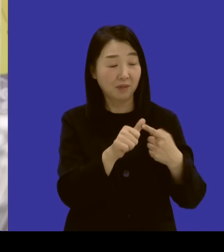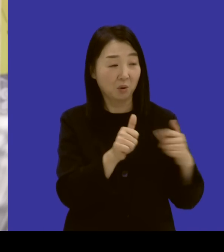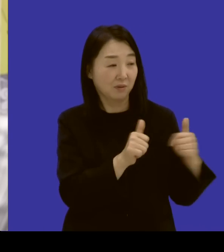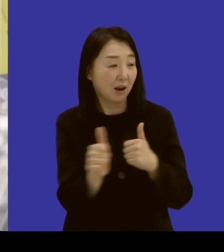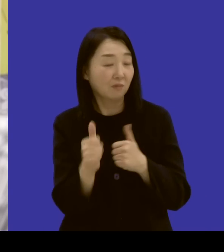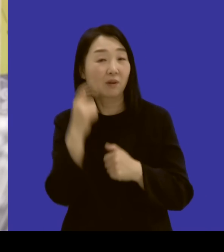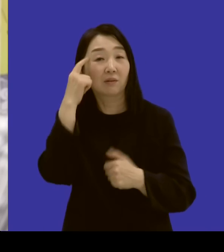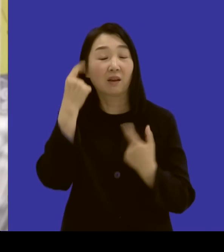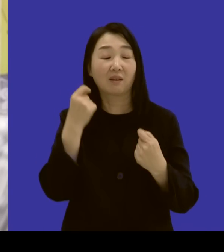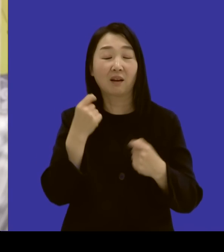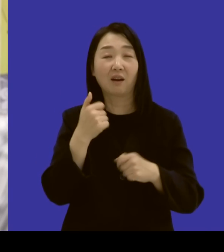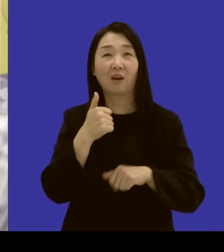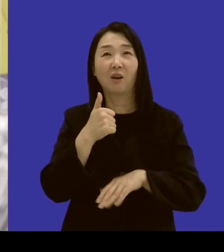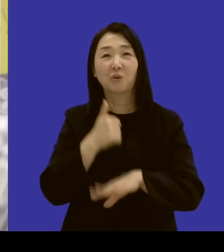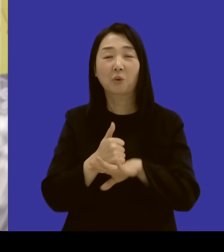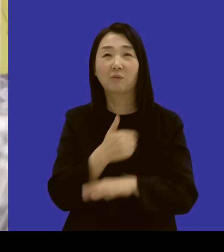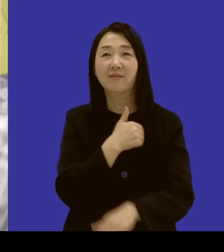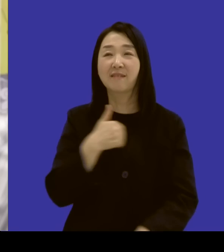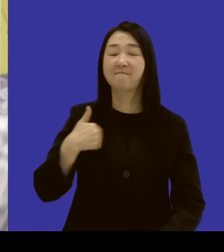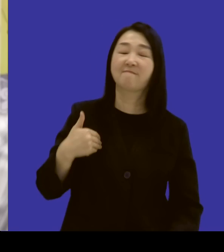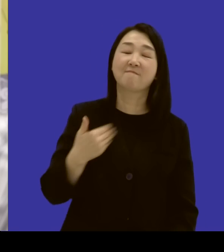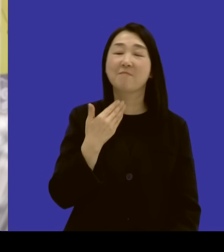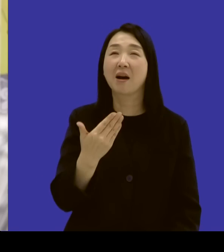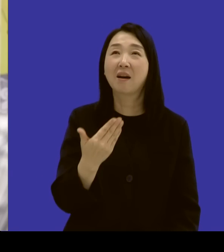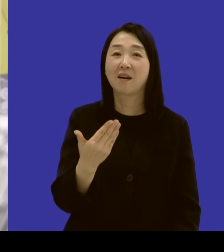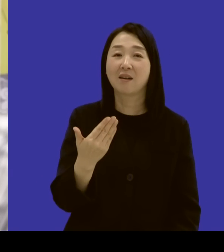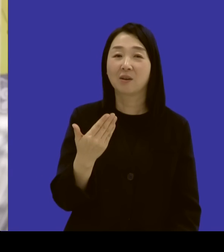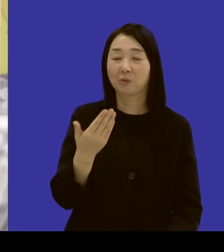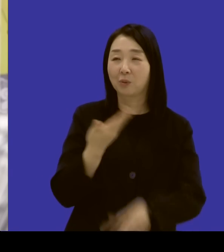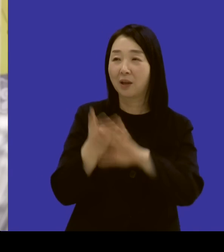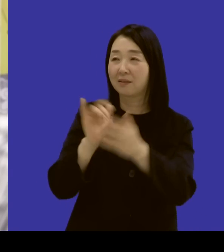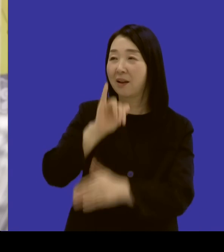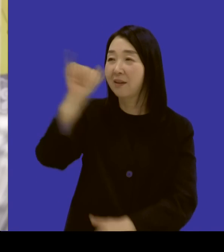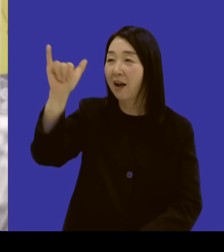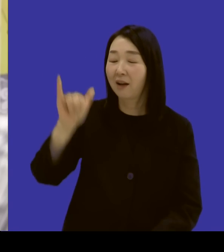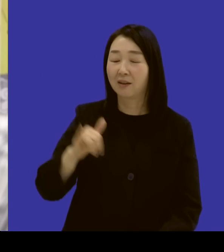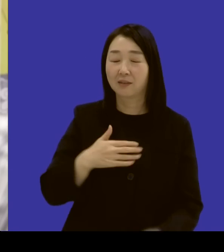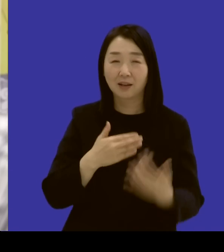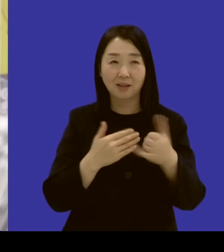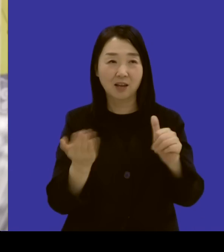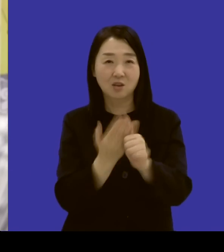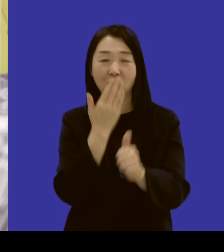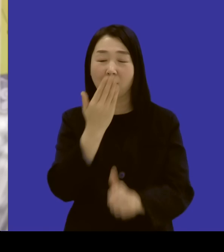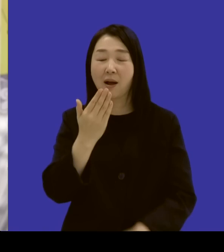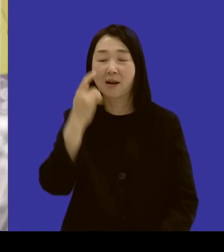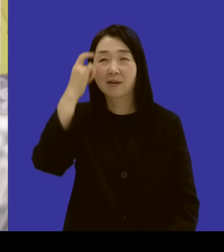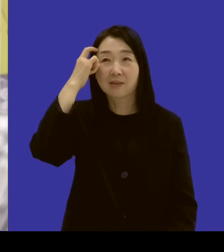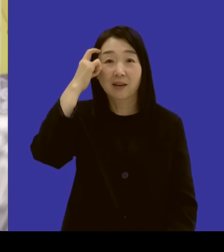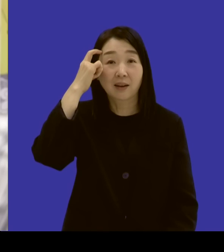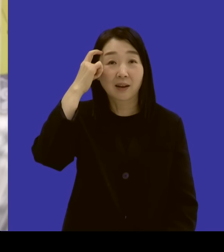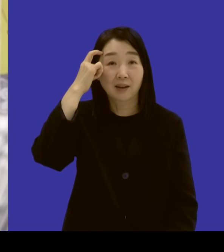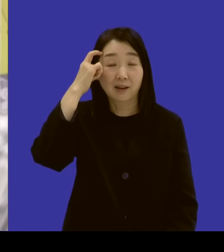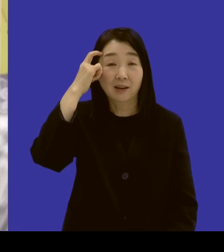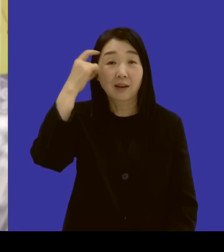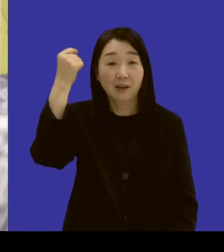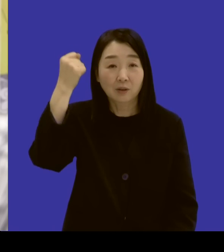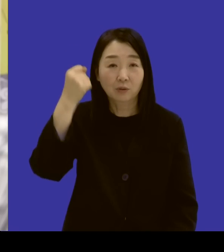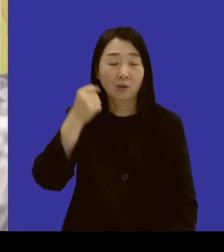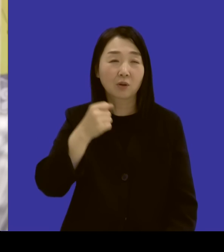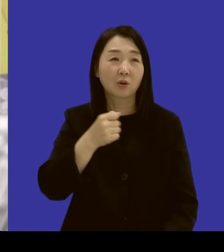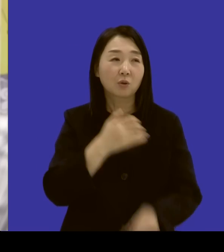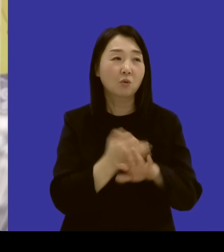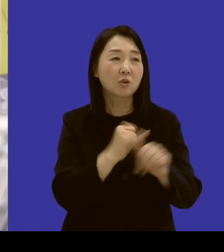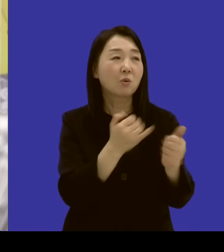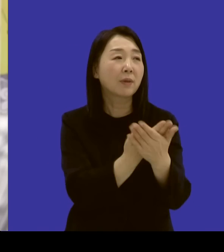그래서 자신만만하게 저는 외국 가서 다시 가서 이제 우리 애들을 키울 수 있을 것이다. 그래서 그냥 이혼만 해달라